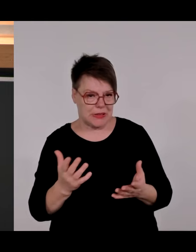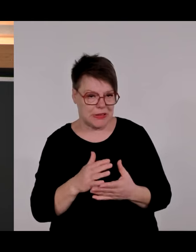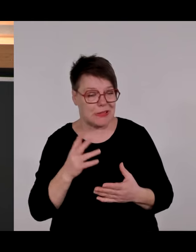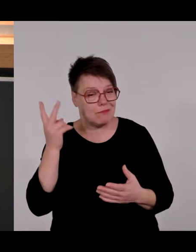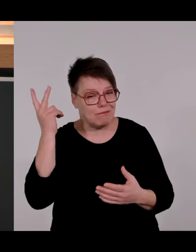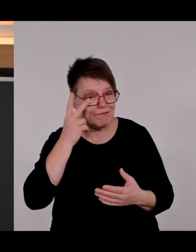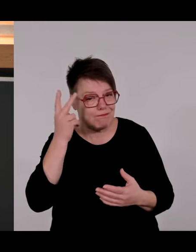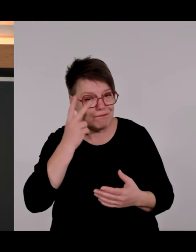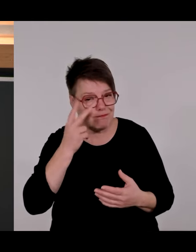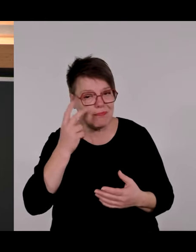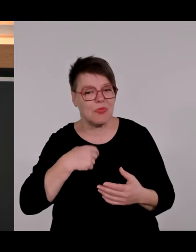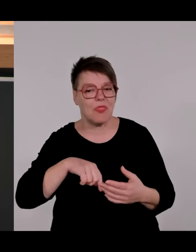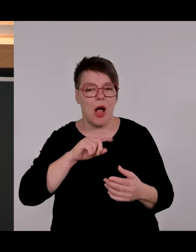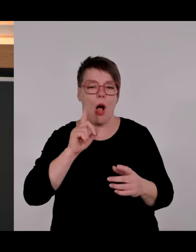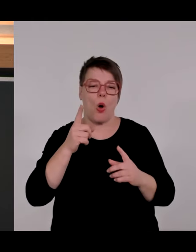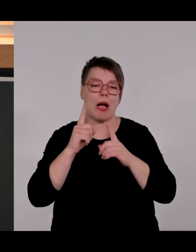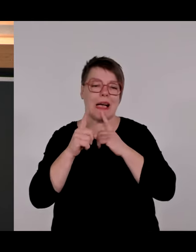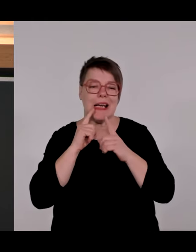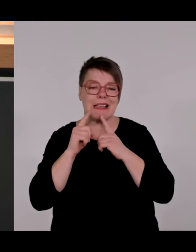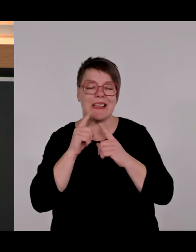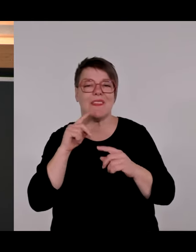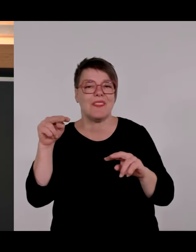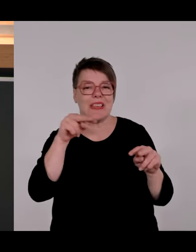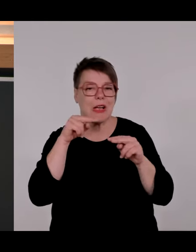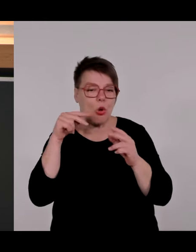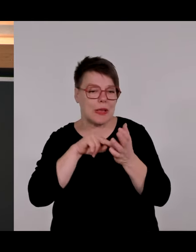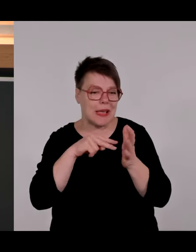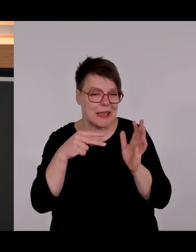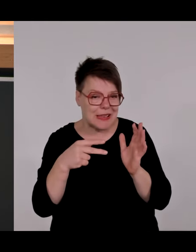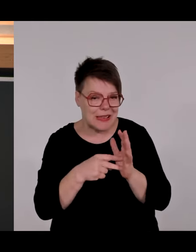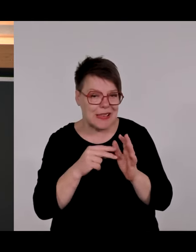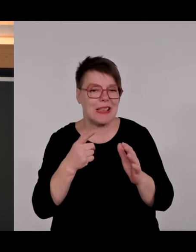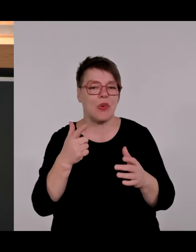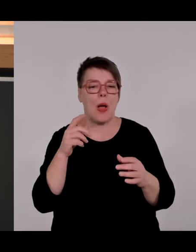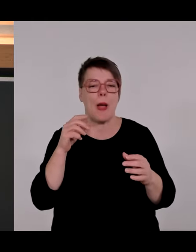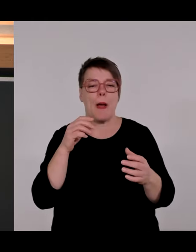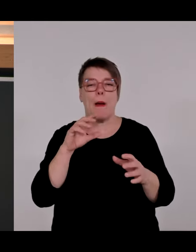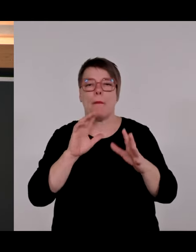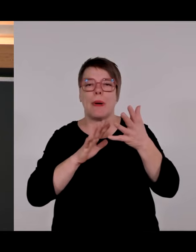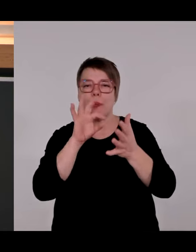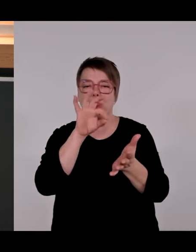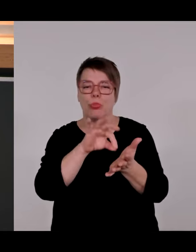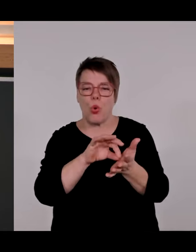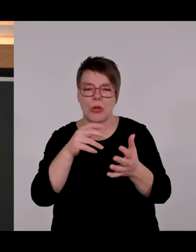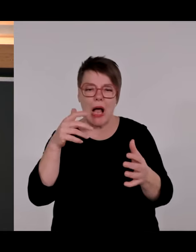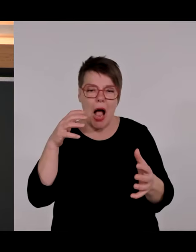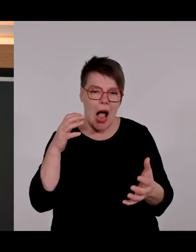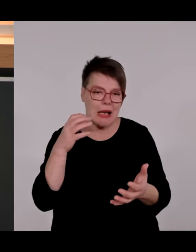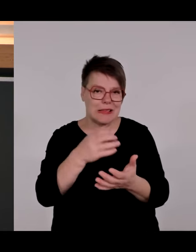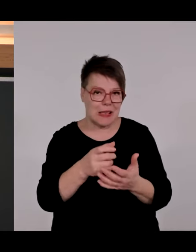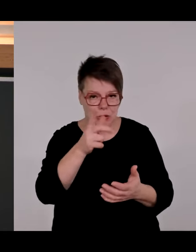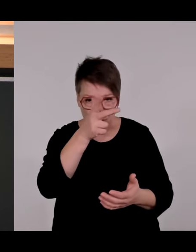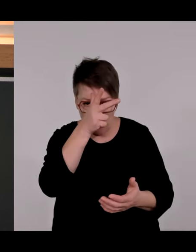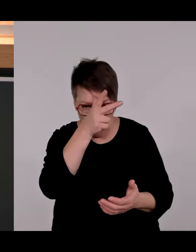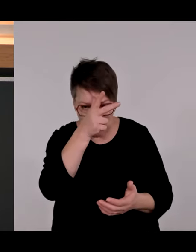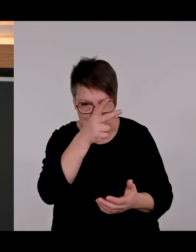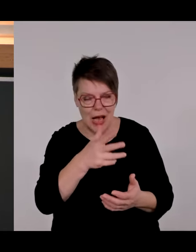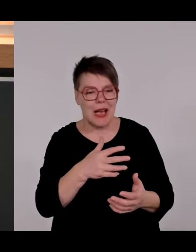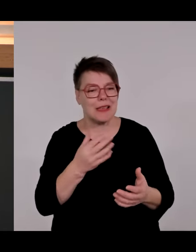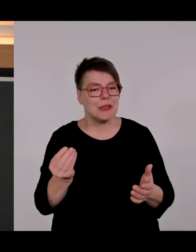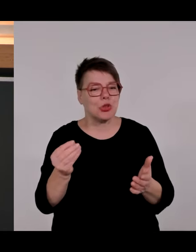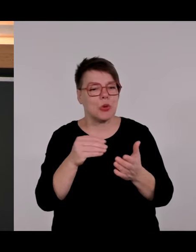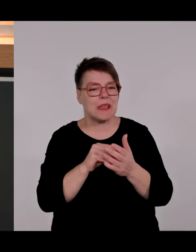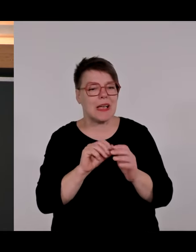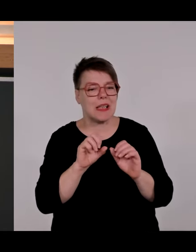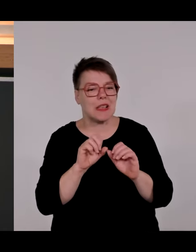Park. Allein bei den Maßnahmen des Sicherheitsgipfels sprechen wir hier beim Blick auf das laufende Jahr